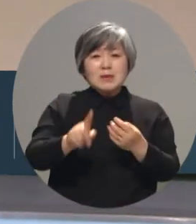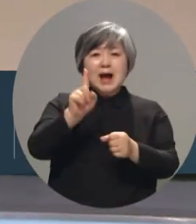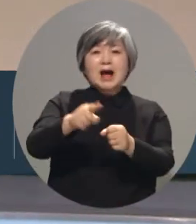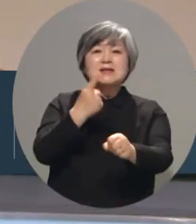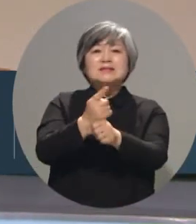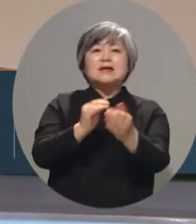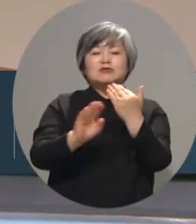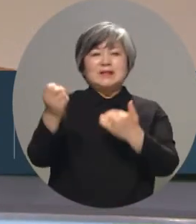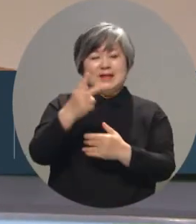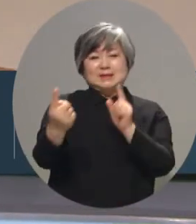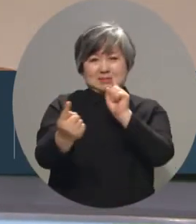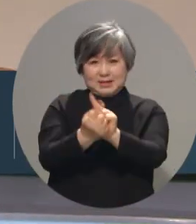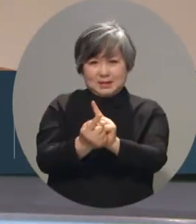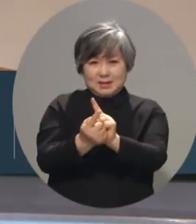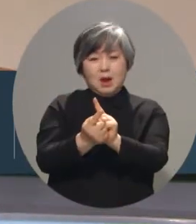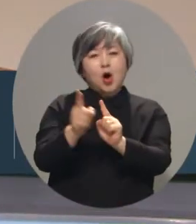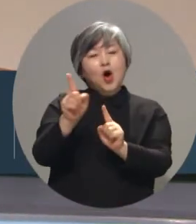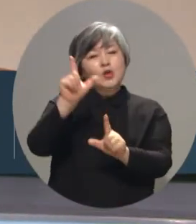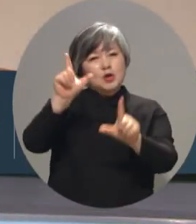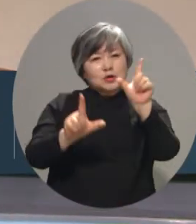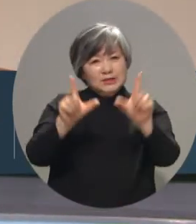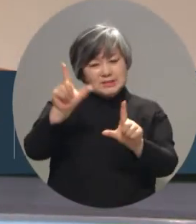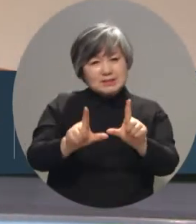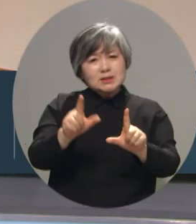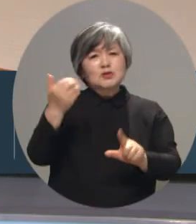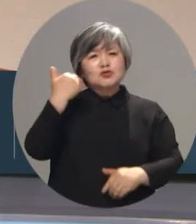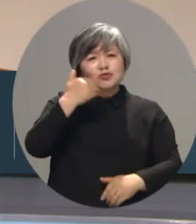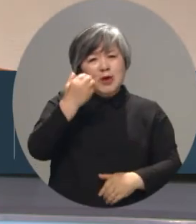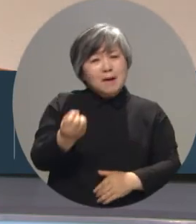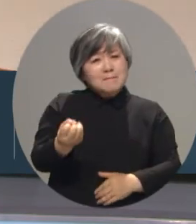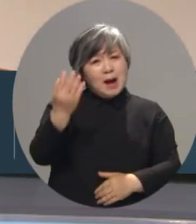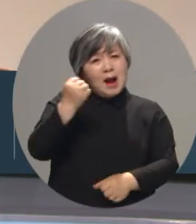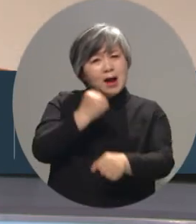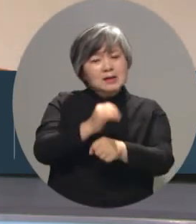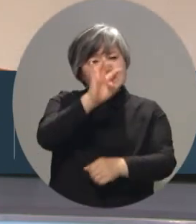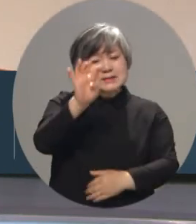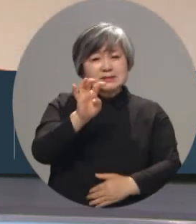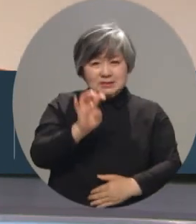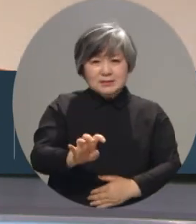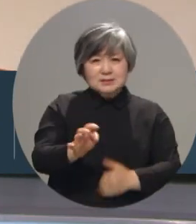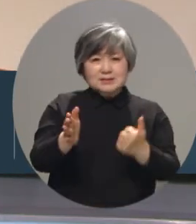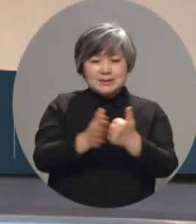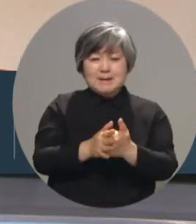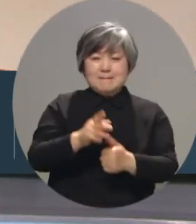찾아올 텐데요. 개표 진행 상황은 어떨지 또 유력 후보의 윤곽이 나오는 곳이 있을지